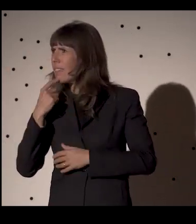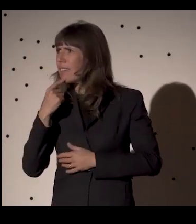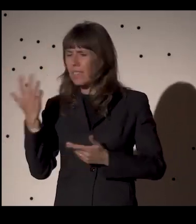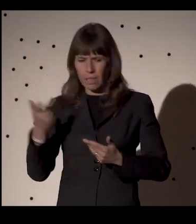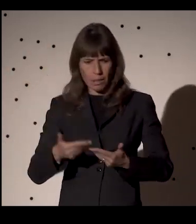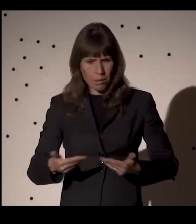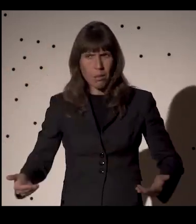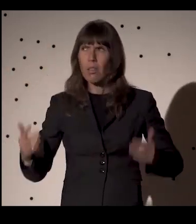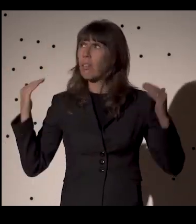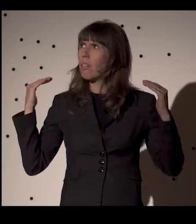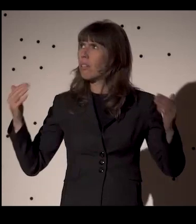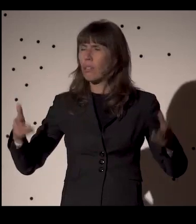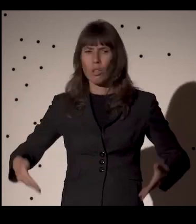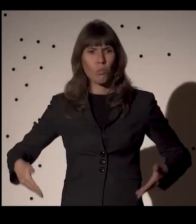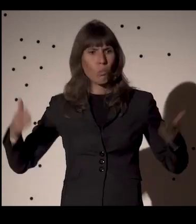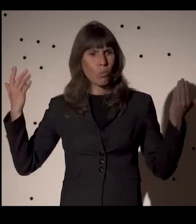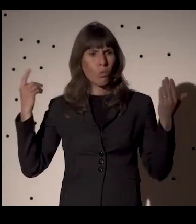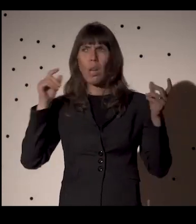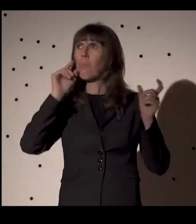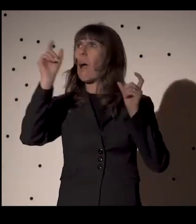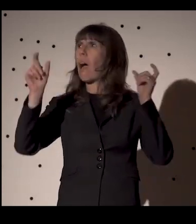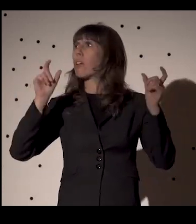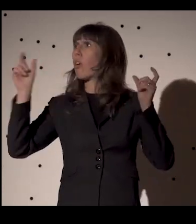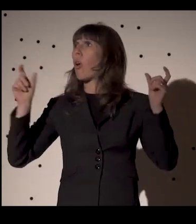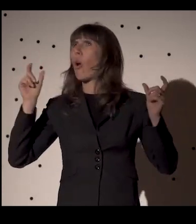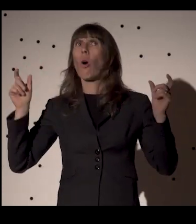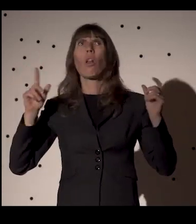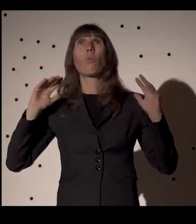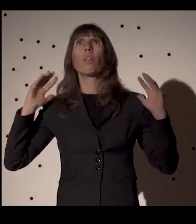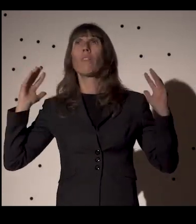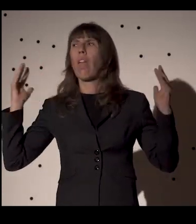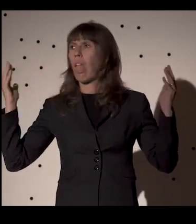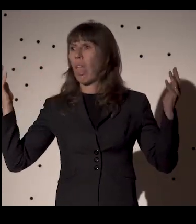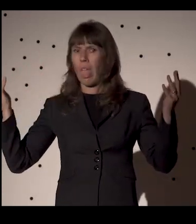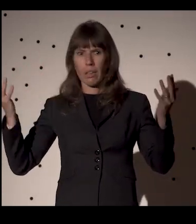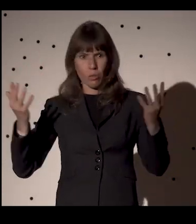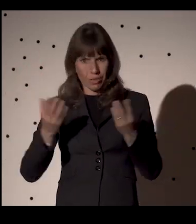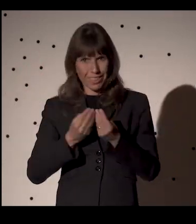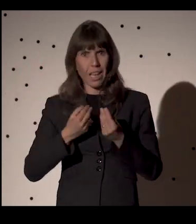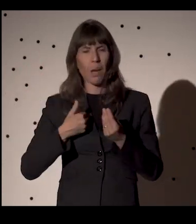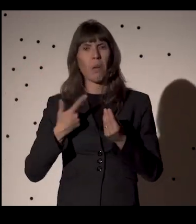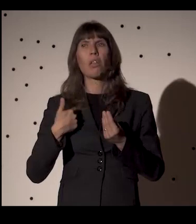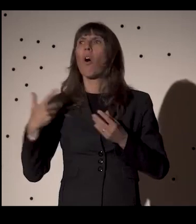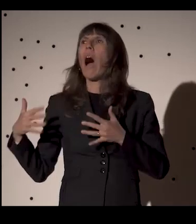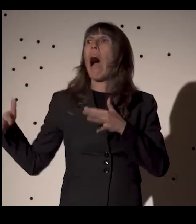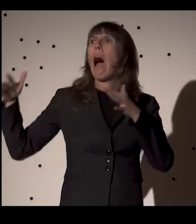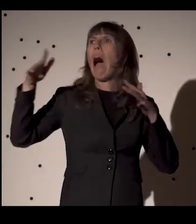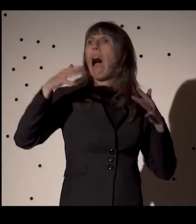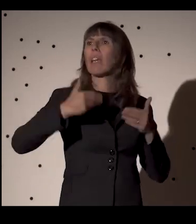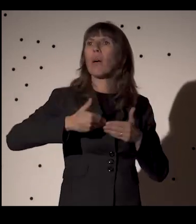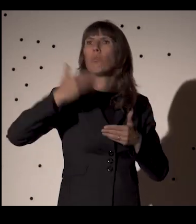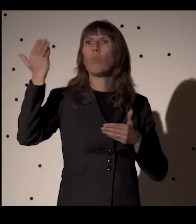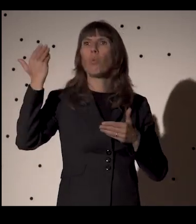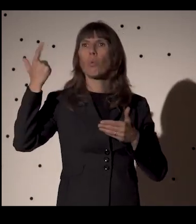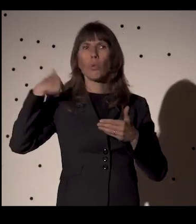il pavimento la soffitta di parole tutto l'universo è qui con me Io sono l'aria i muri il murato vivo